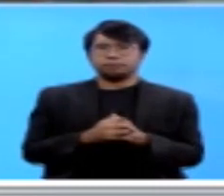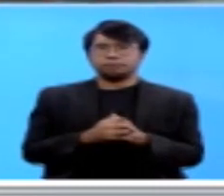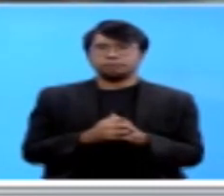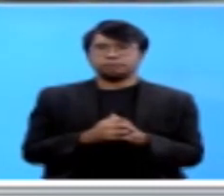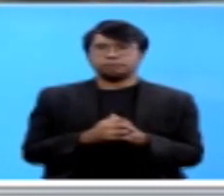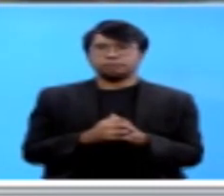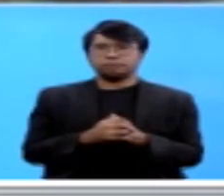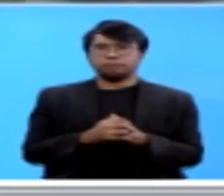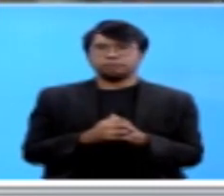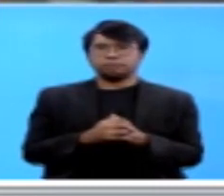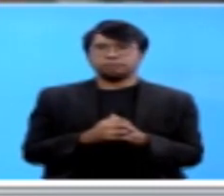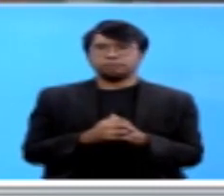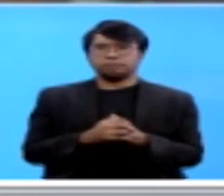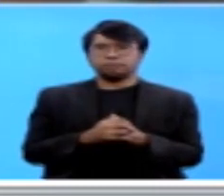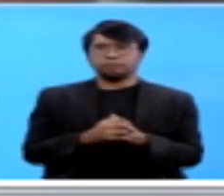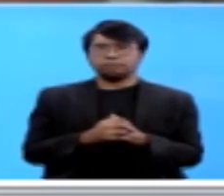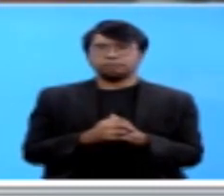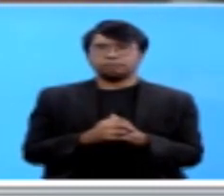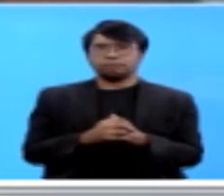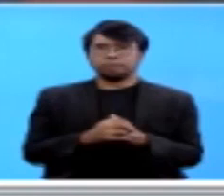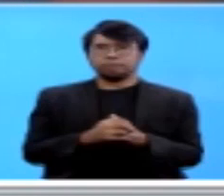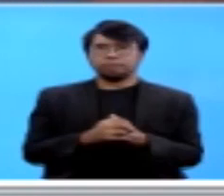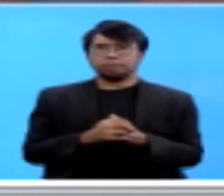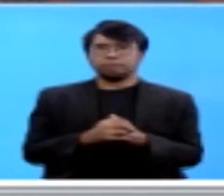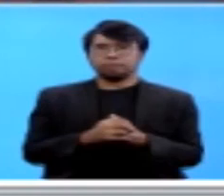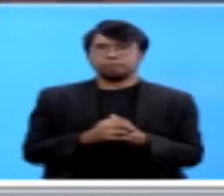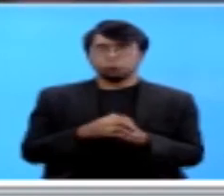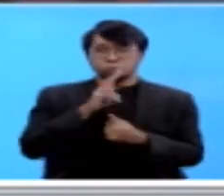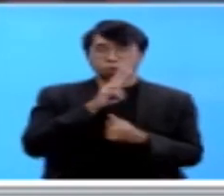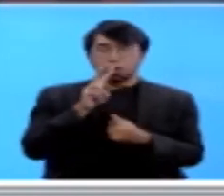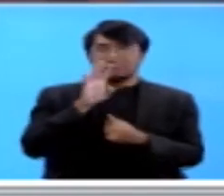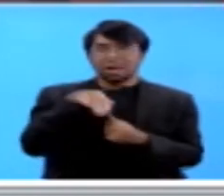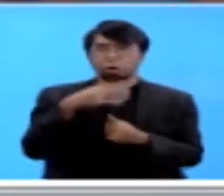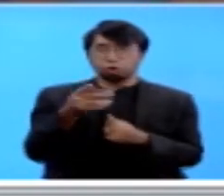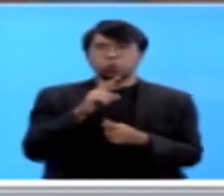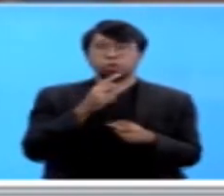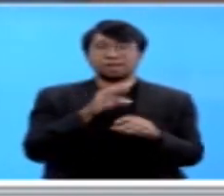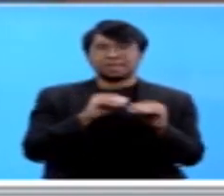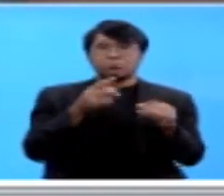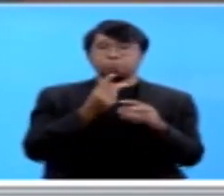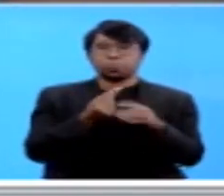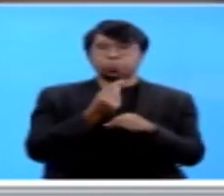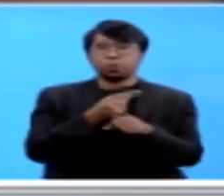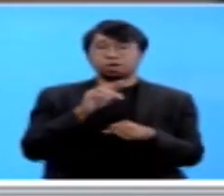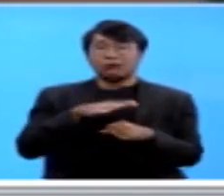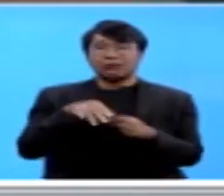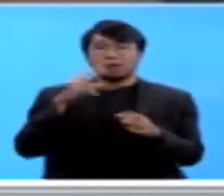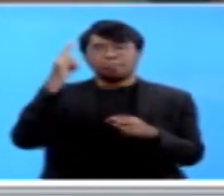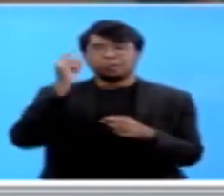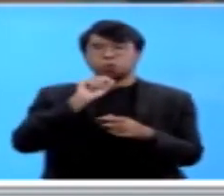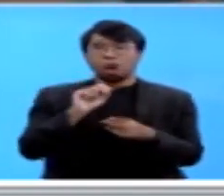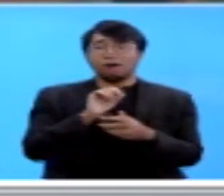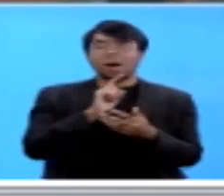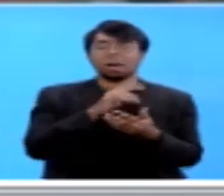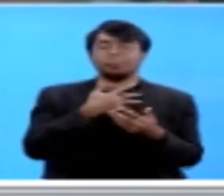dan sempat 2 tahun jadi kepala sekolah, sebenarnya kita tidak perlu khawatir gitu dengan itu. Jadi eranya sekarang kan memang